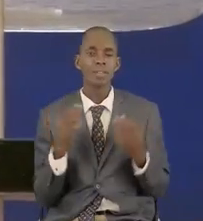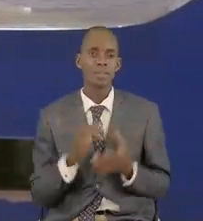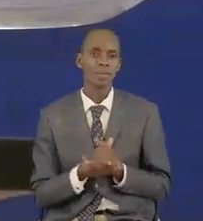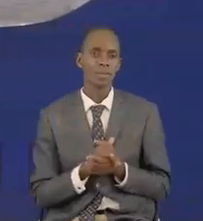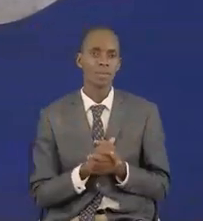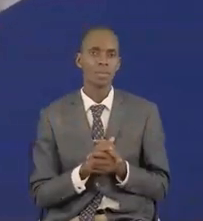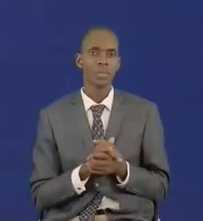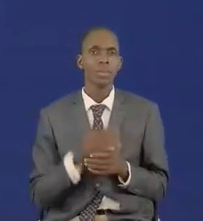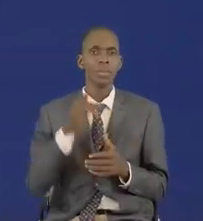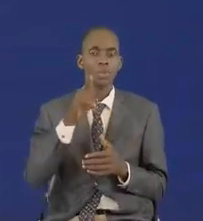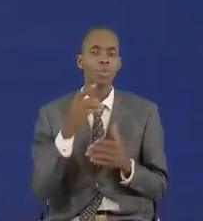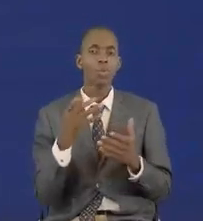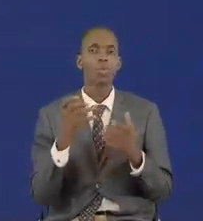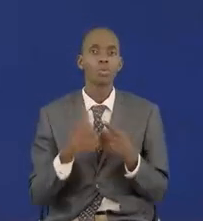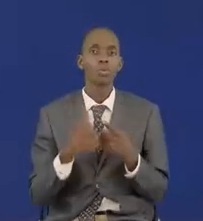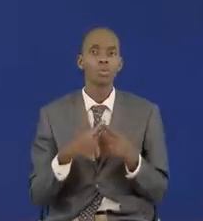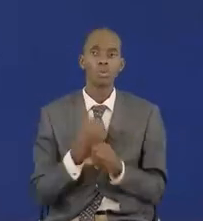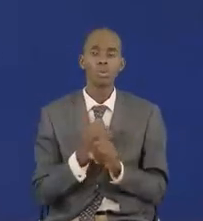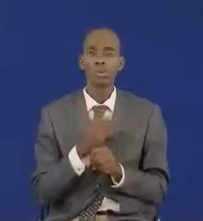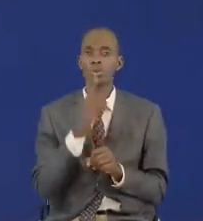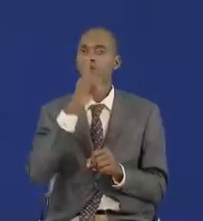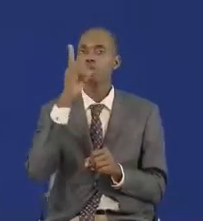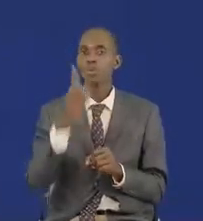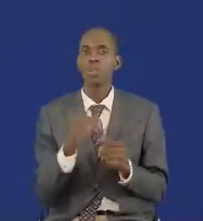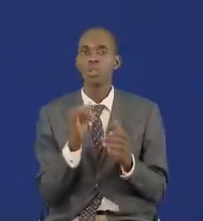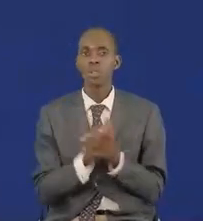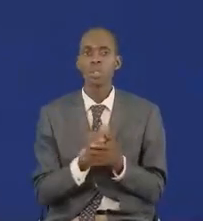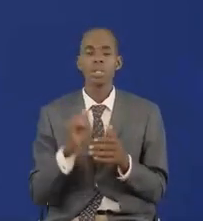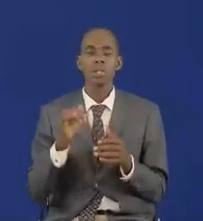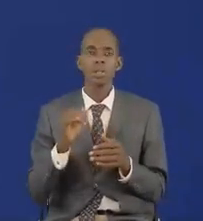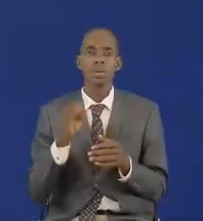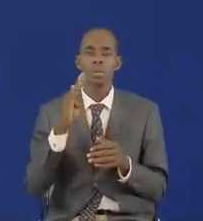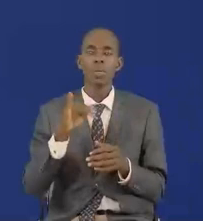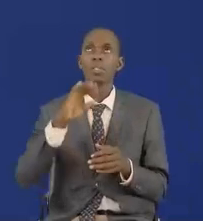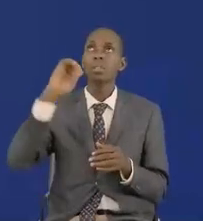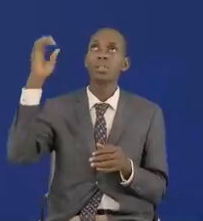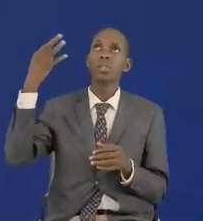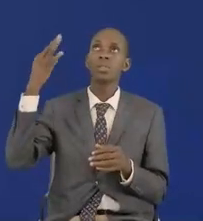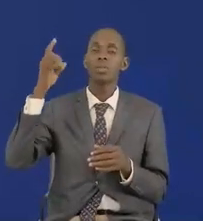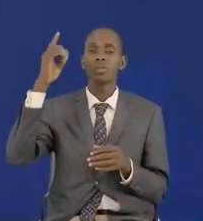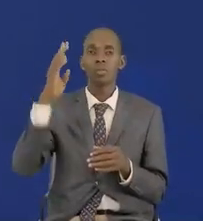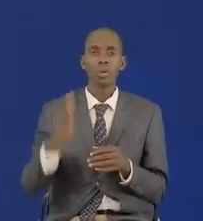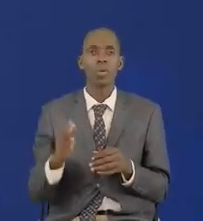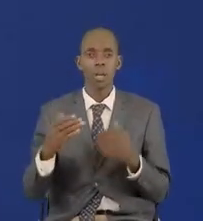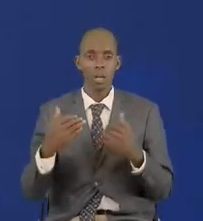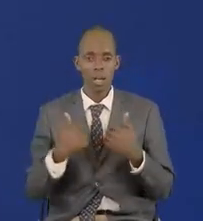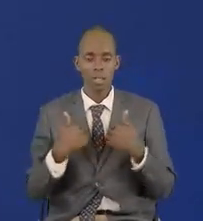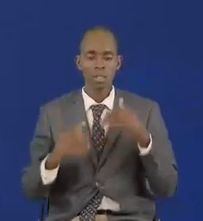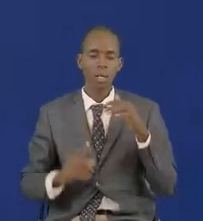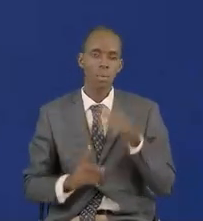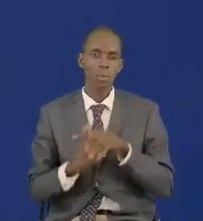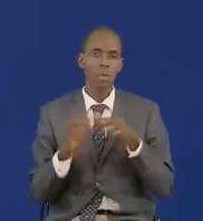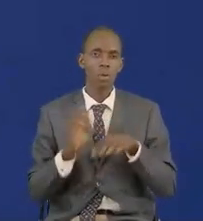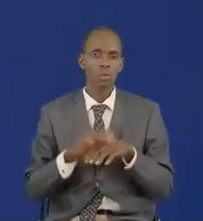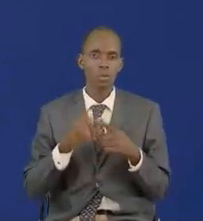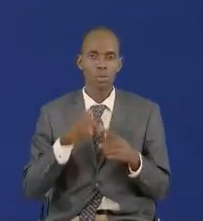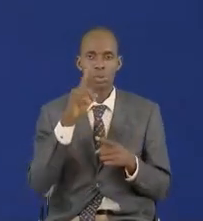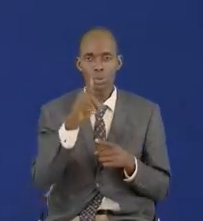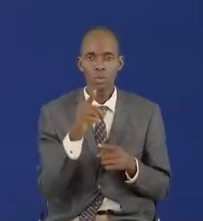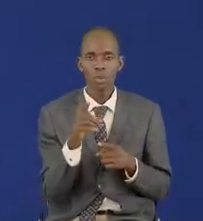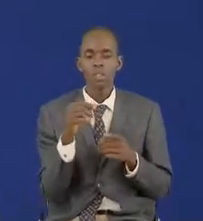vouloir vous assurer que la grâce de Dieu vous est apparu et cela porte de fruits